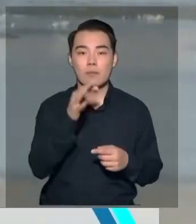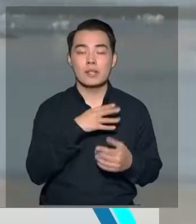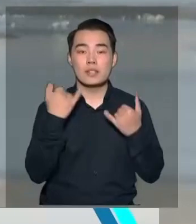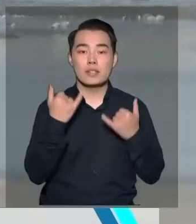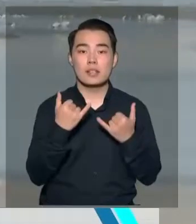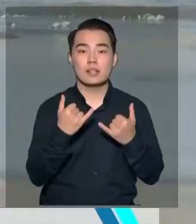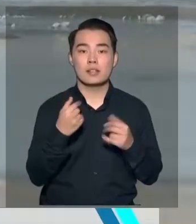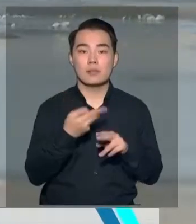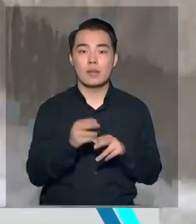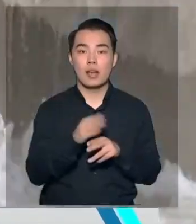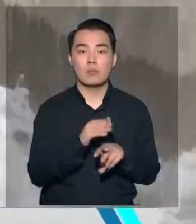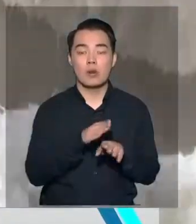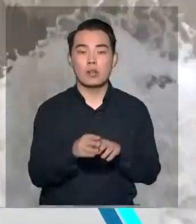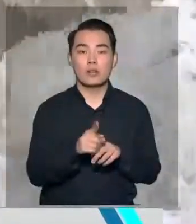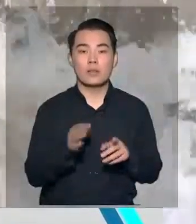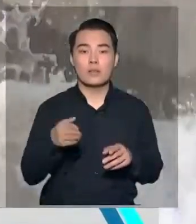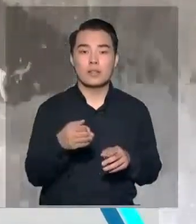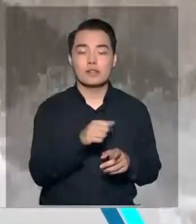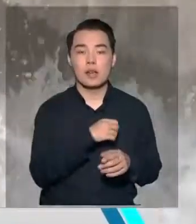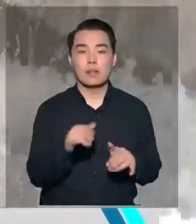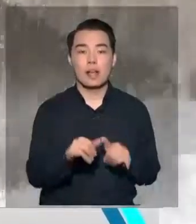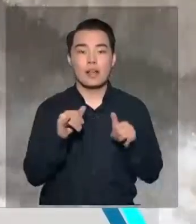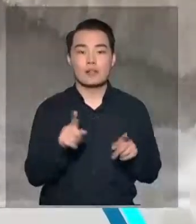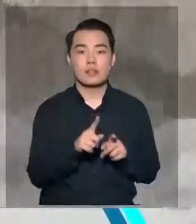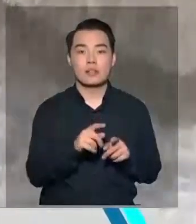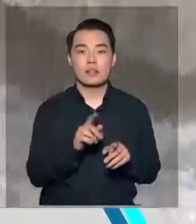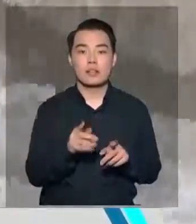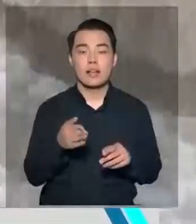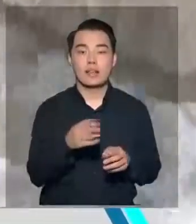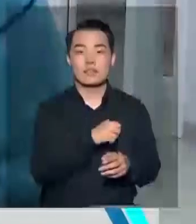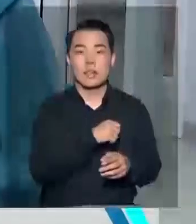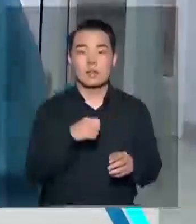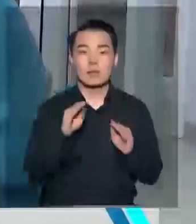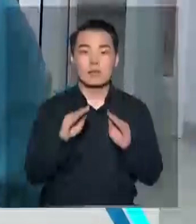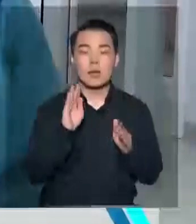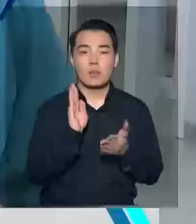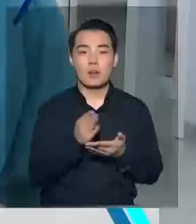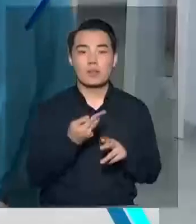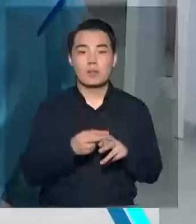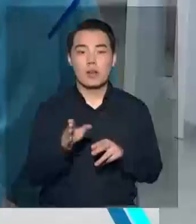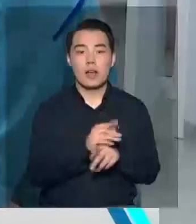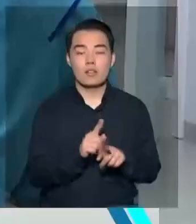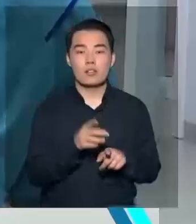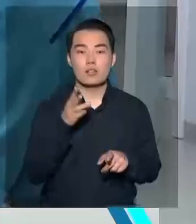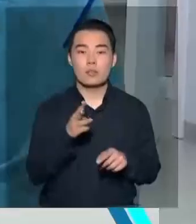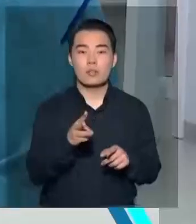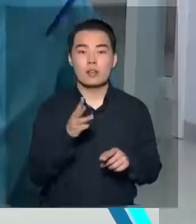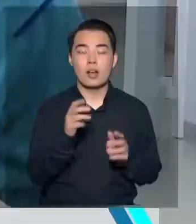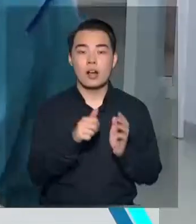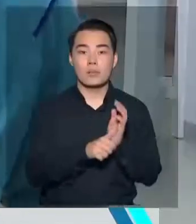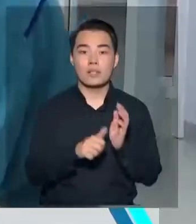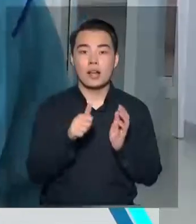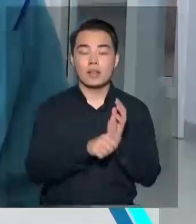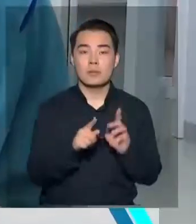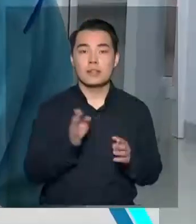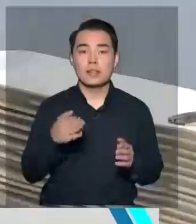Бүгінде теңізден нәсіптерген балықшы қауым ішкі нарықпен қатар сырттың да сұранысын өтеп отыр. Мәселен, биылдың өзінде 3266 тонна